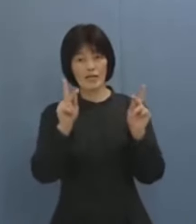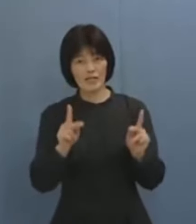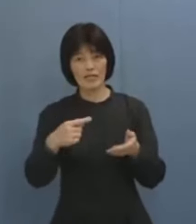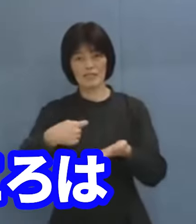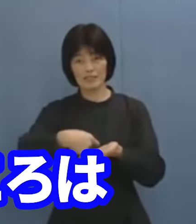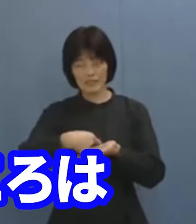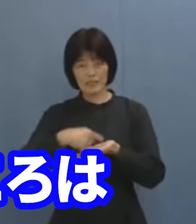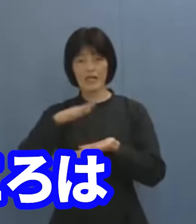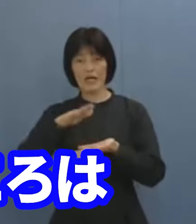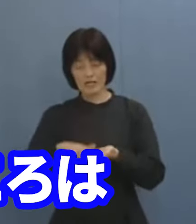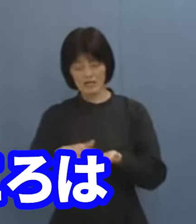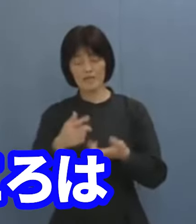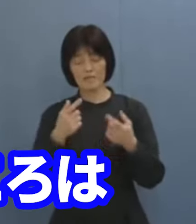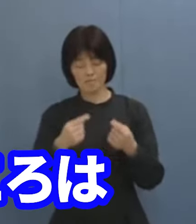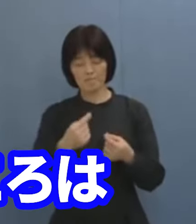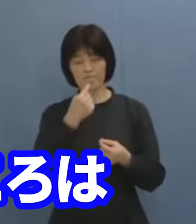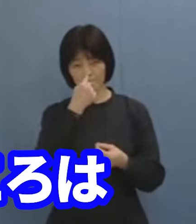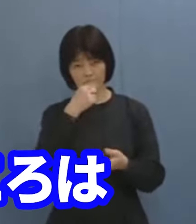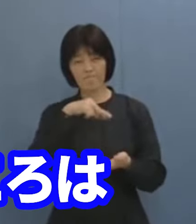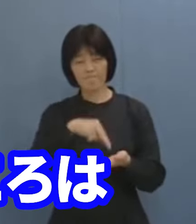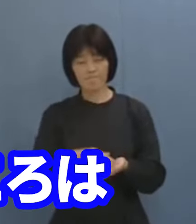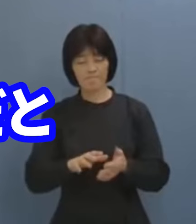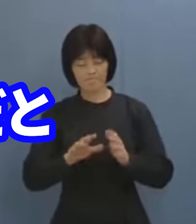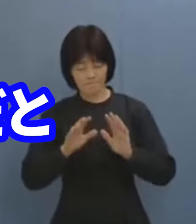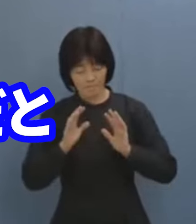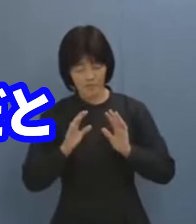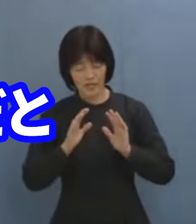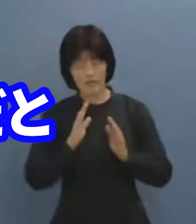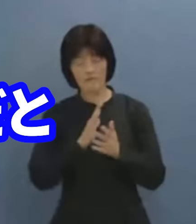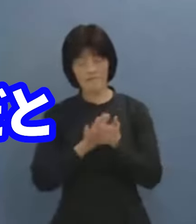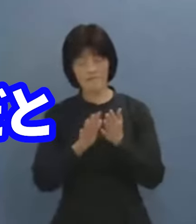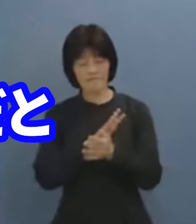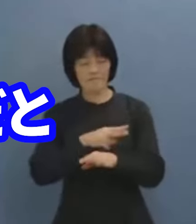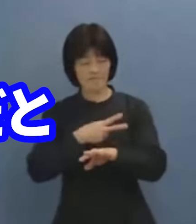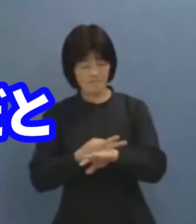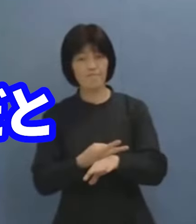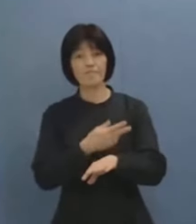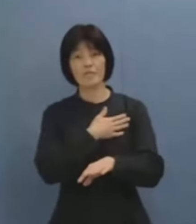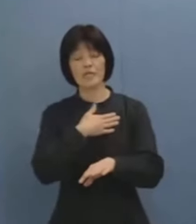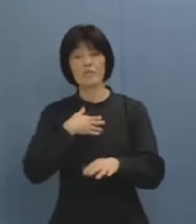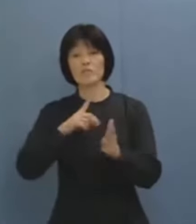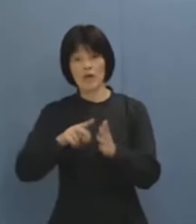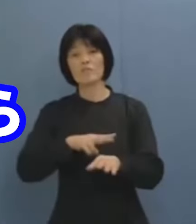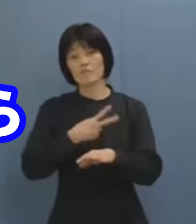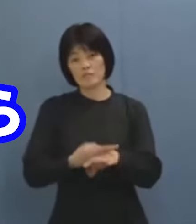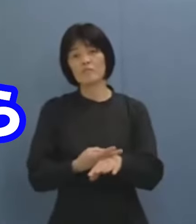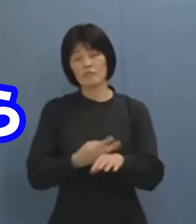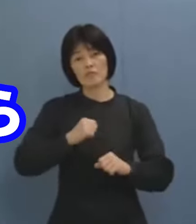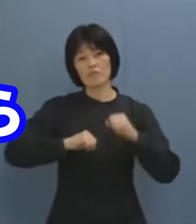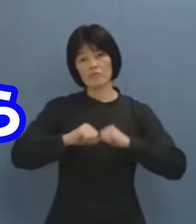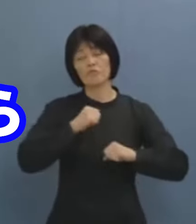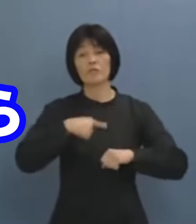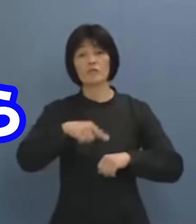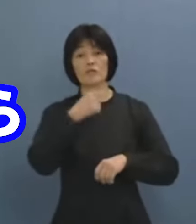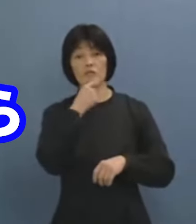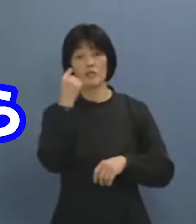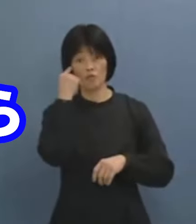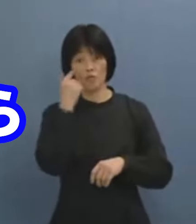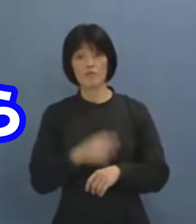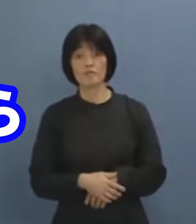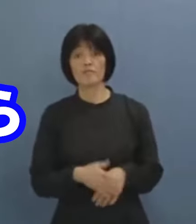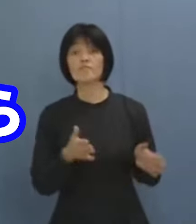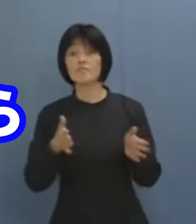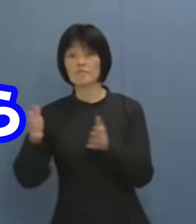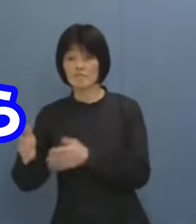を私としても改めるべきところは改めていくということだと思います。それから第三者機関もこれ